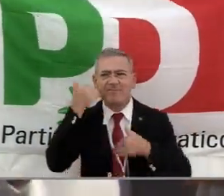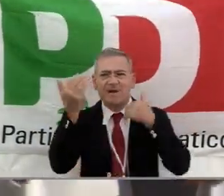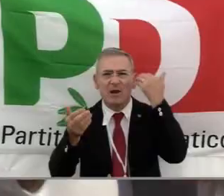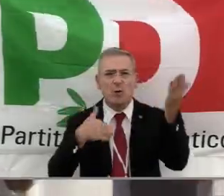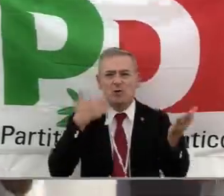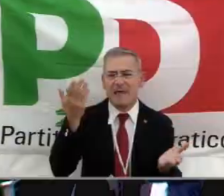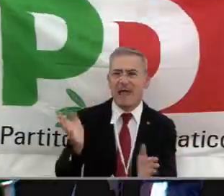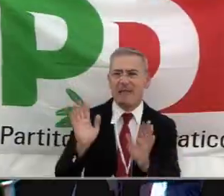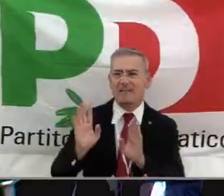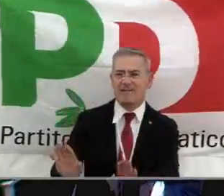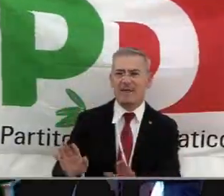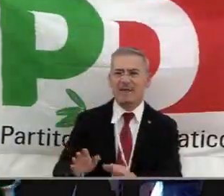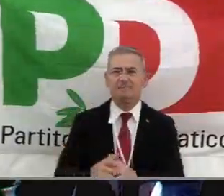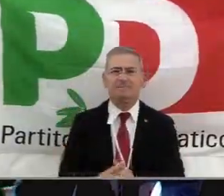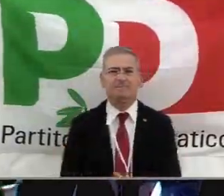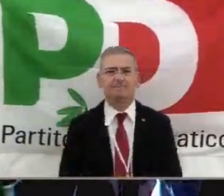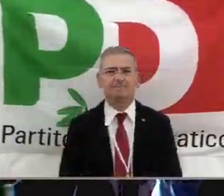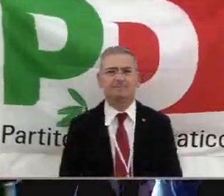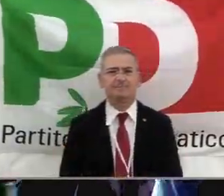vergognatevi!